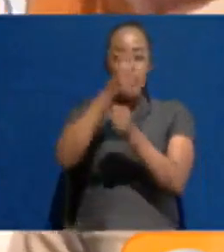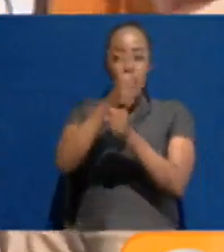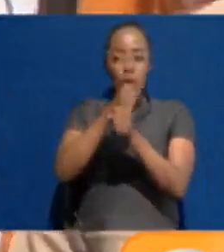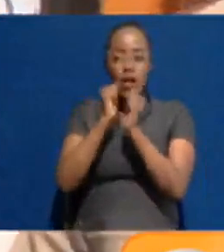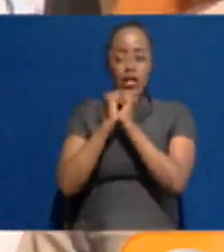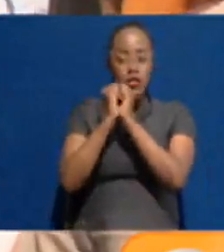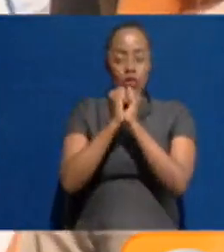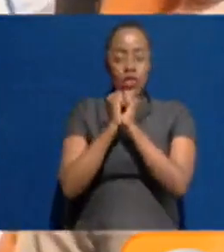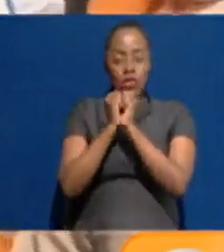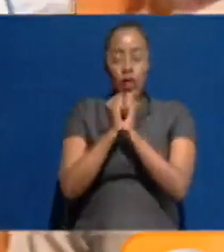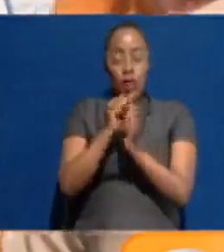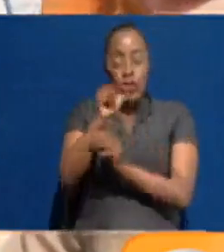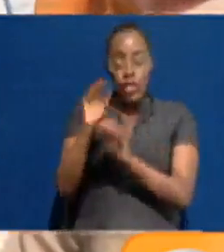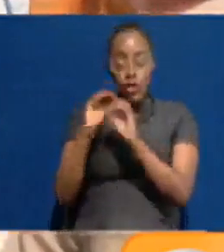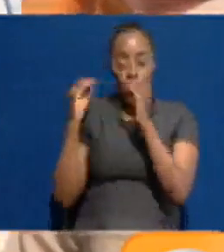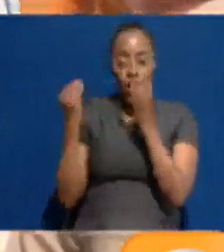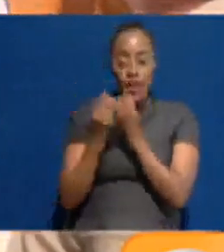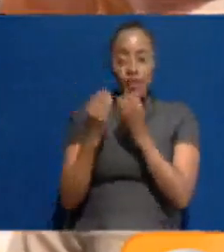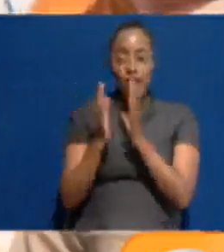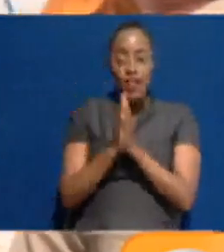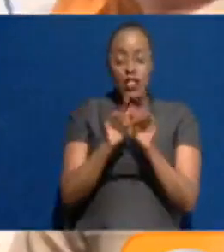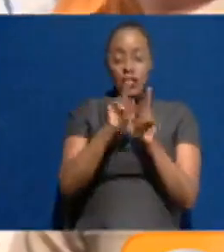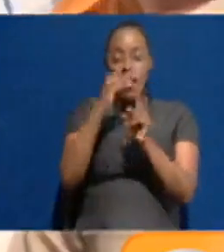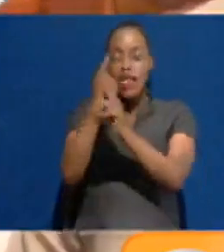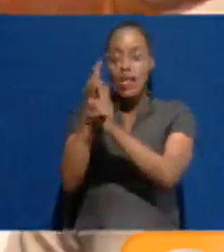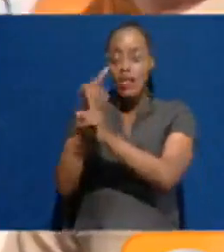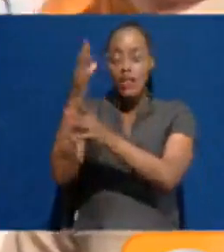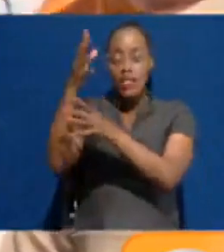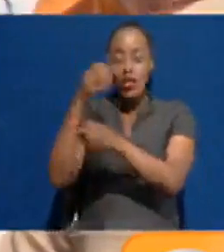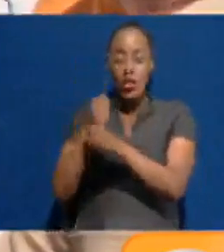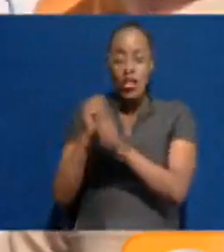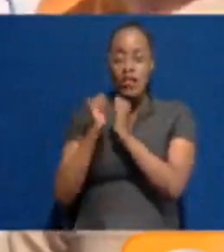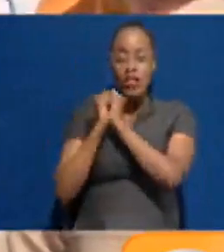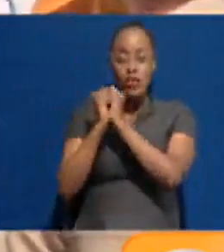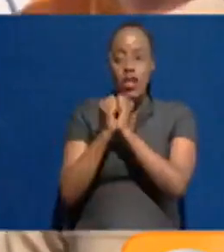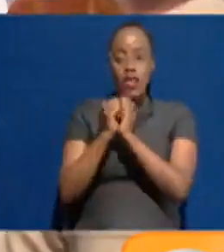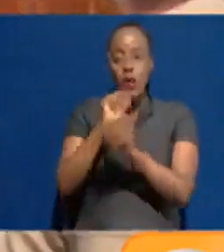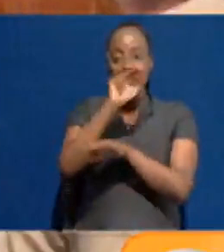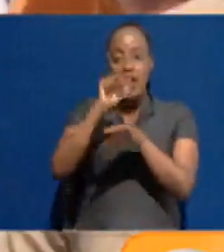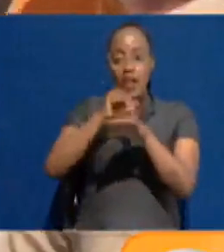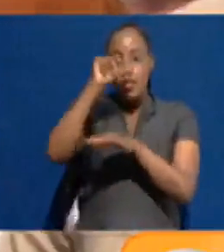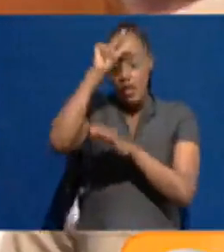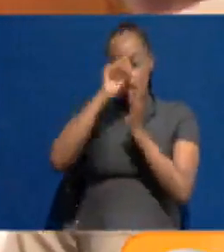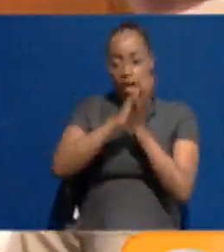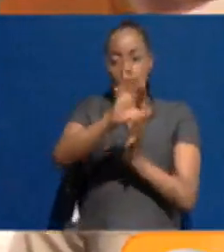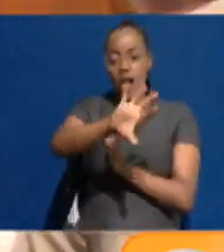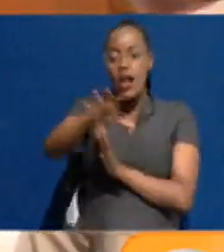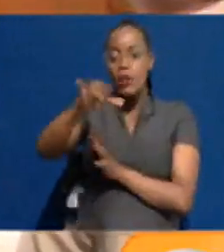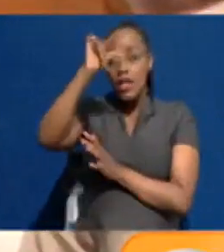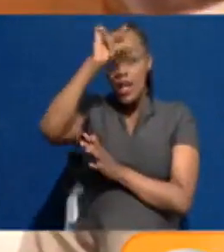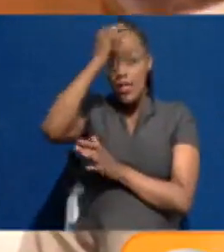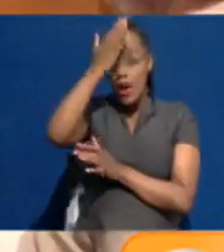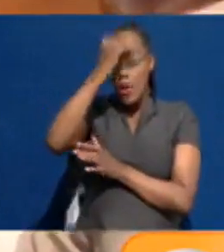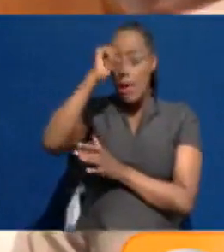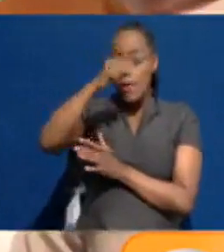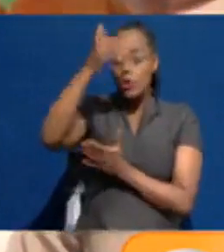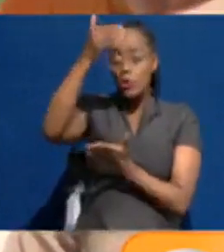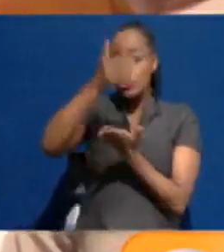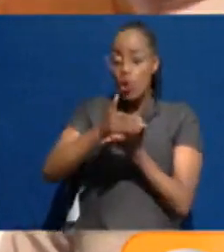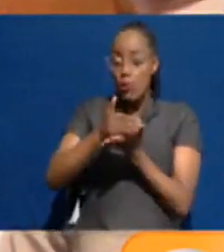na shirika na washikadau wengine, together with the national government and also the county government, ili